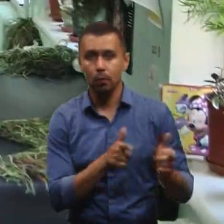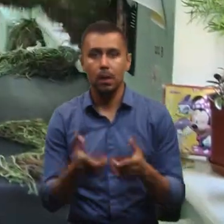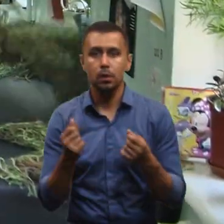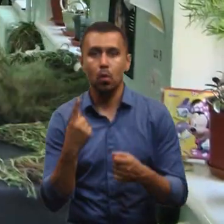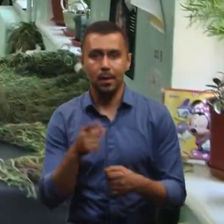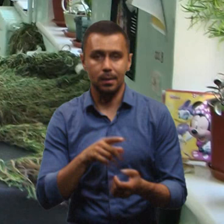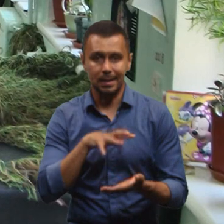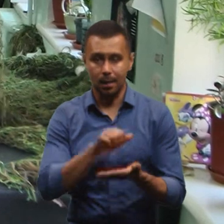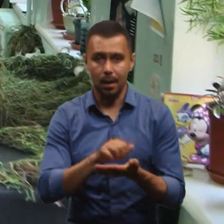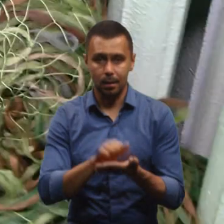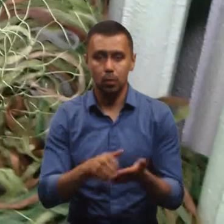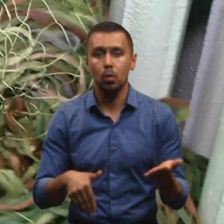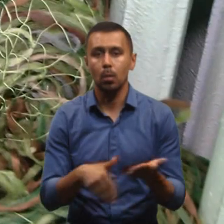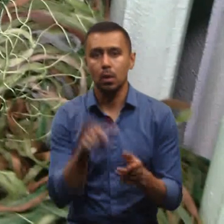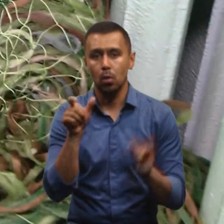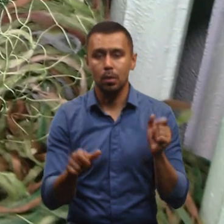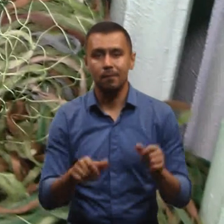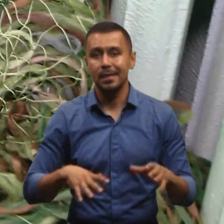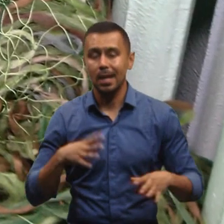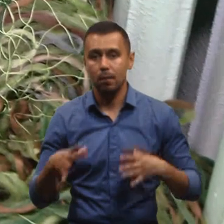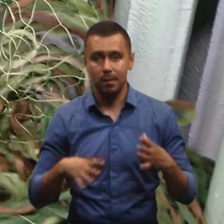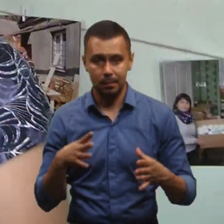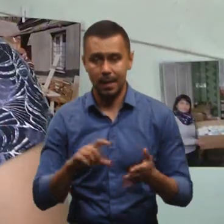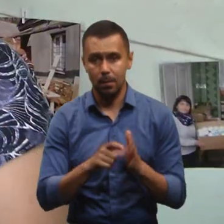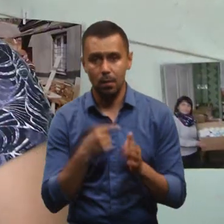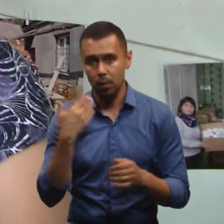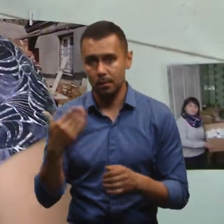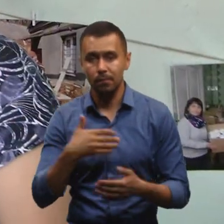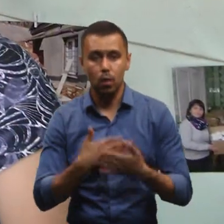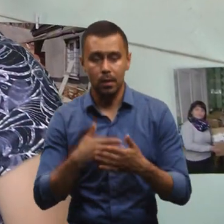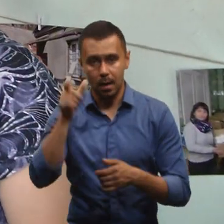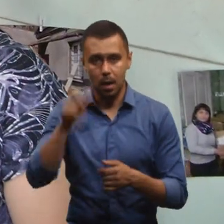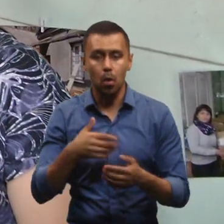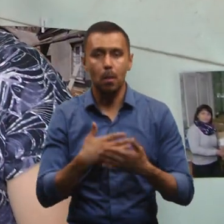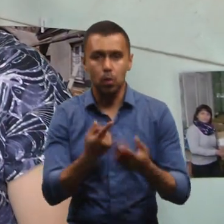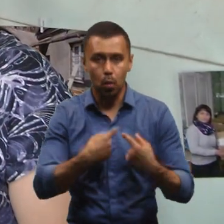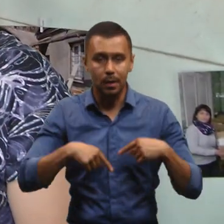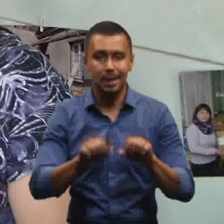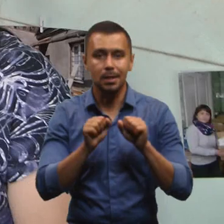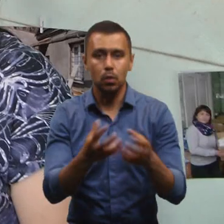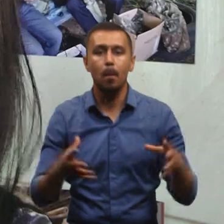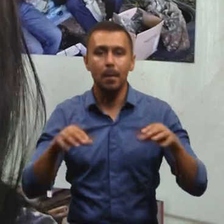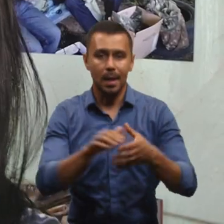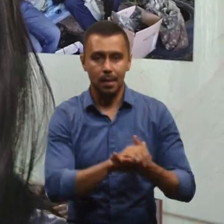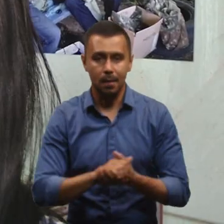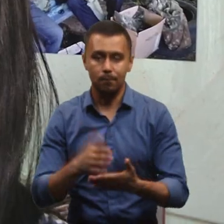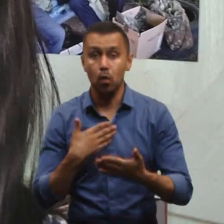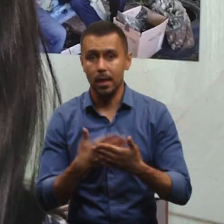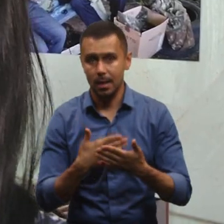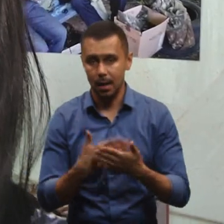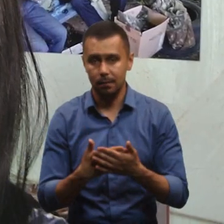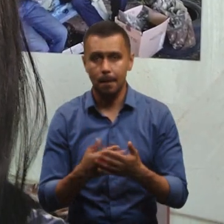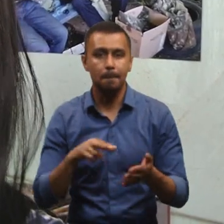ще одне заняття – допомагати людям у тренінговій кімнаті, яку, за словами волонтерки громадської організації «Захист об'єднання волонтерів» Наталії